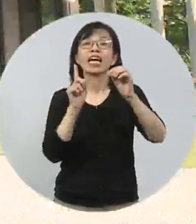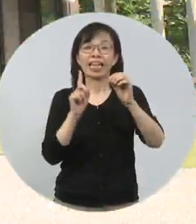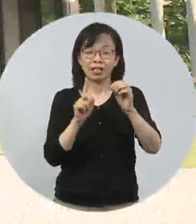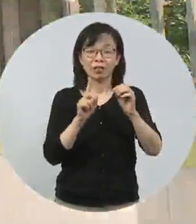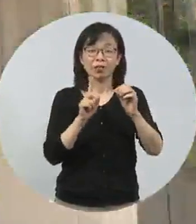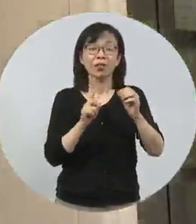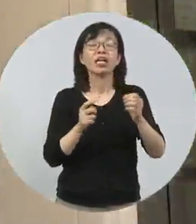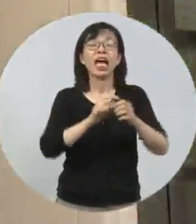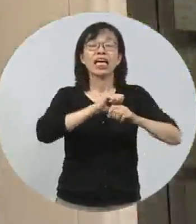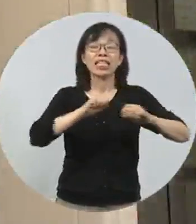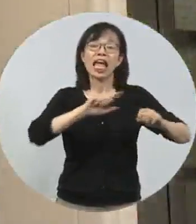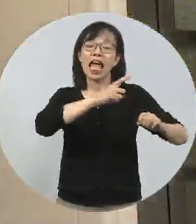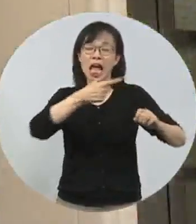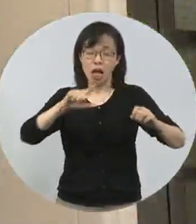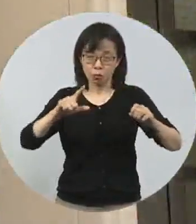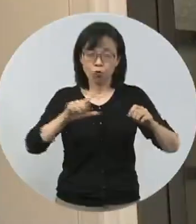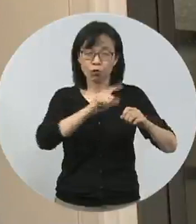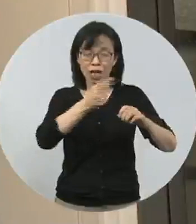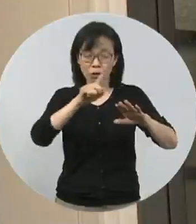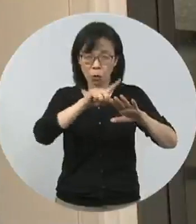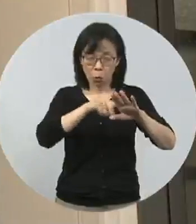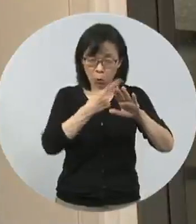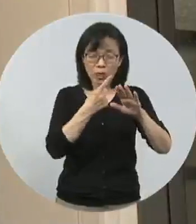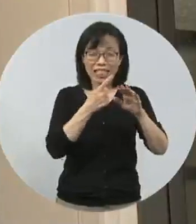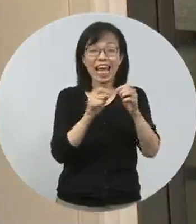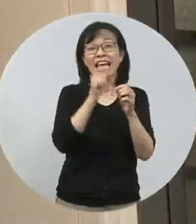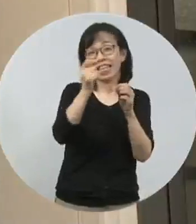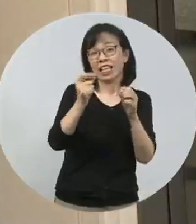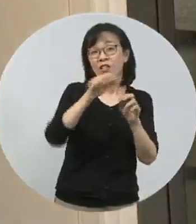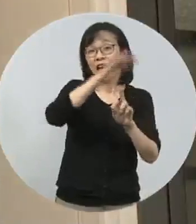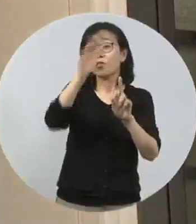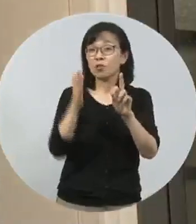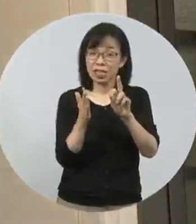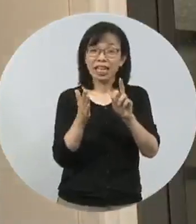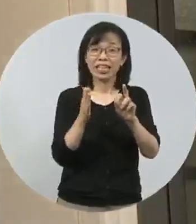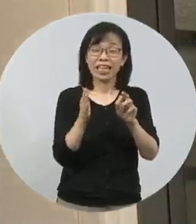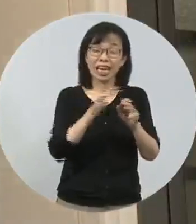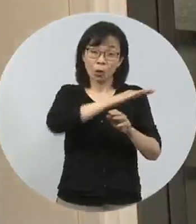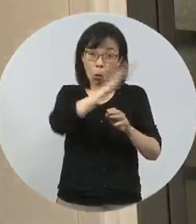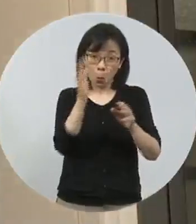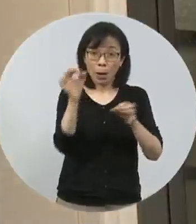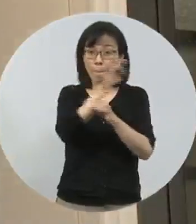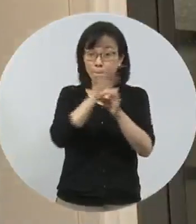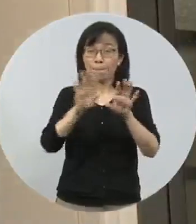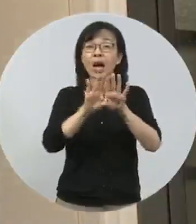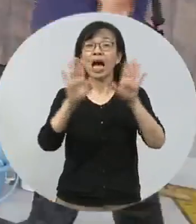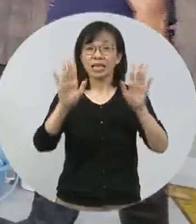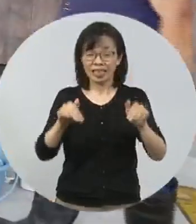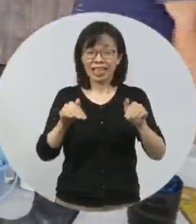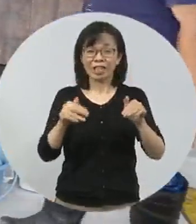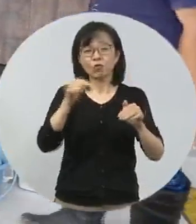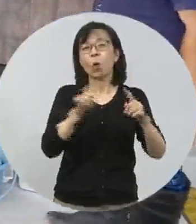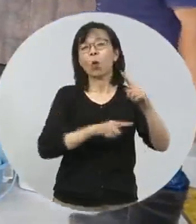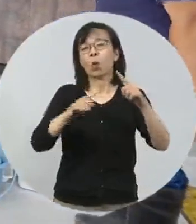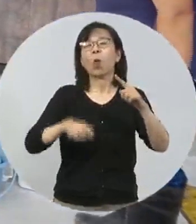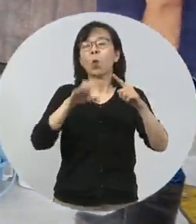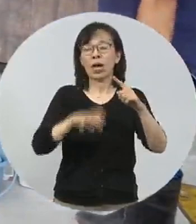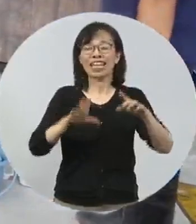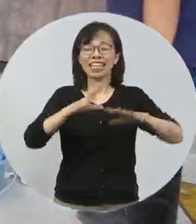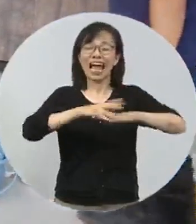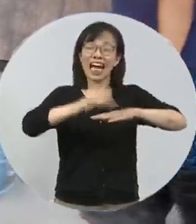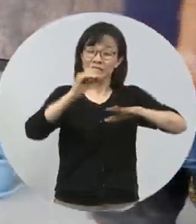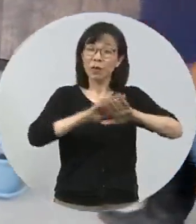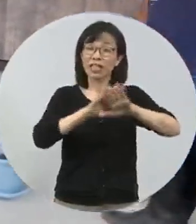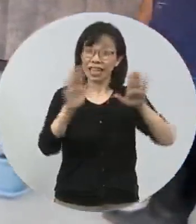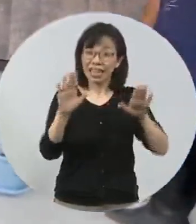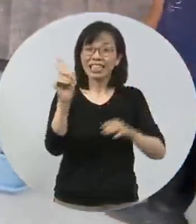センターとして本格運用されています。そんな中、遠藤笹久保谷公園で初開催となったの